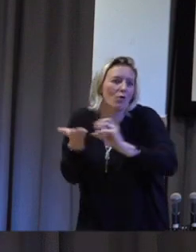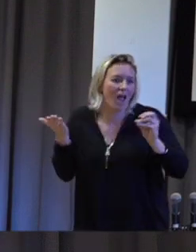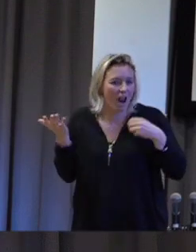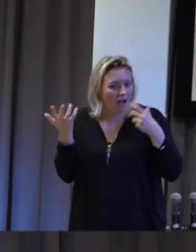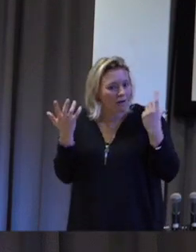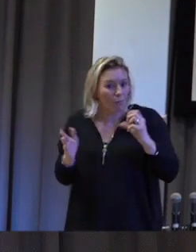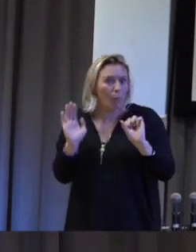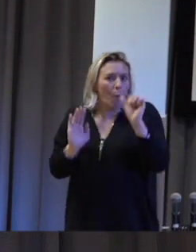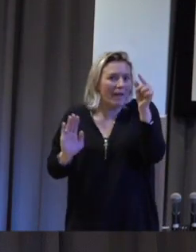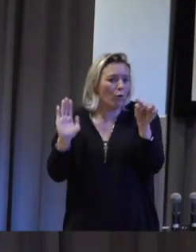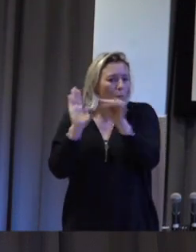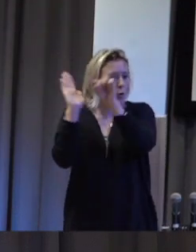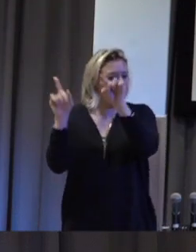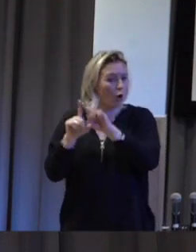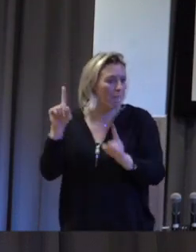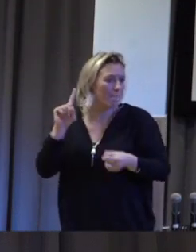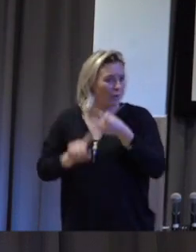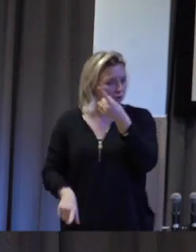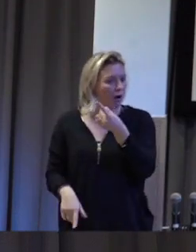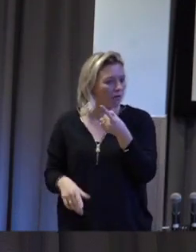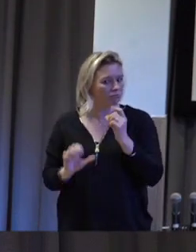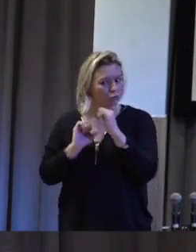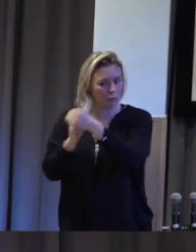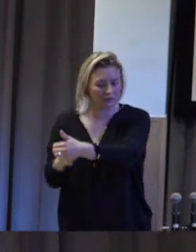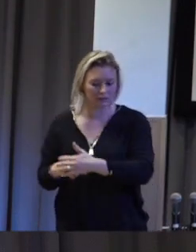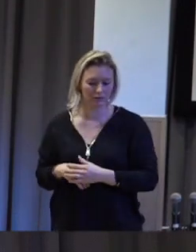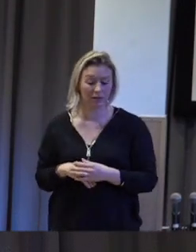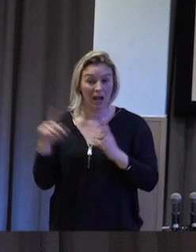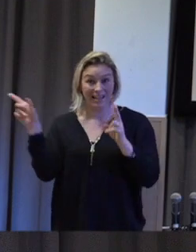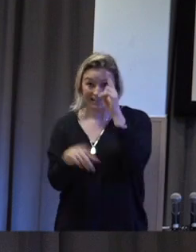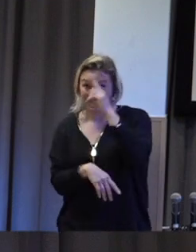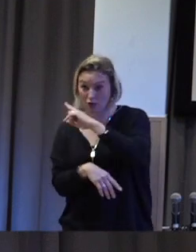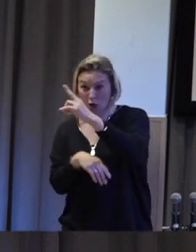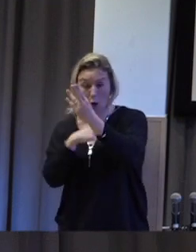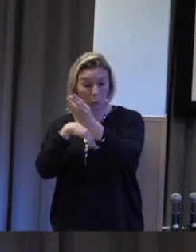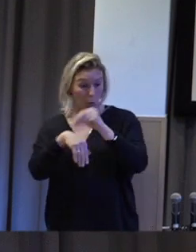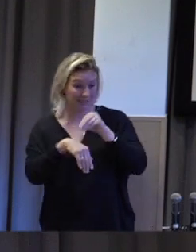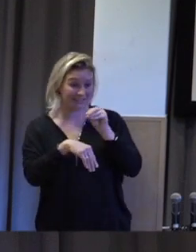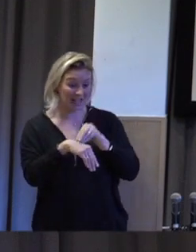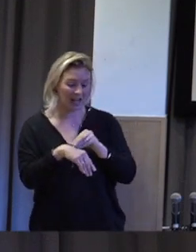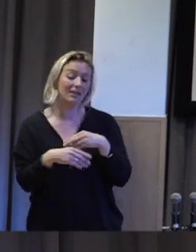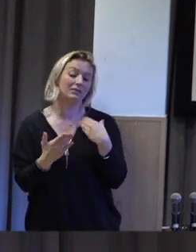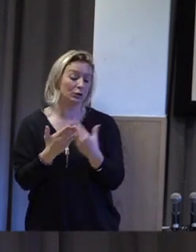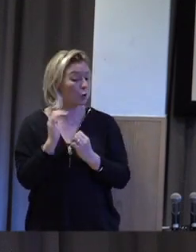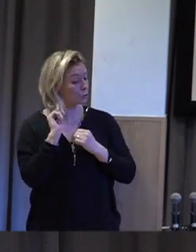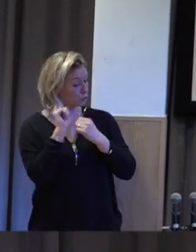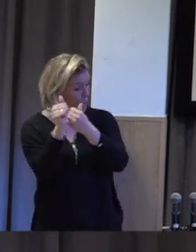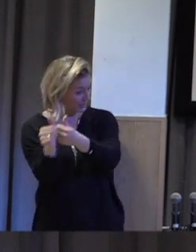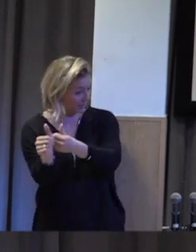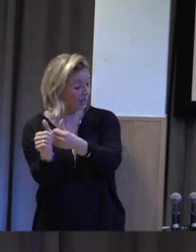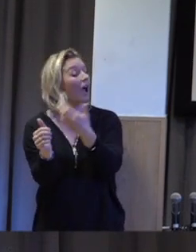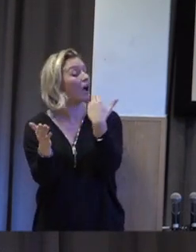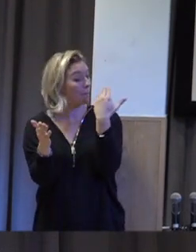un commandement. Car le conseil du Seigneur au docteur de la loi était « Fais cela et